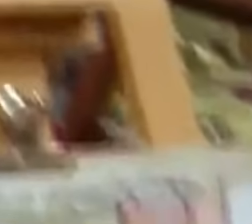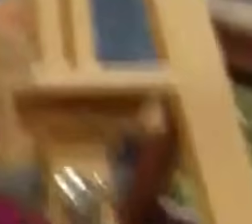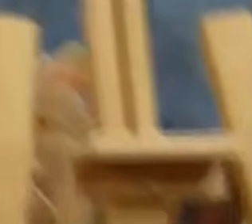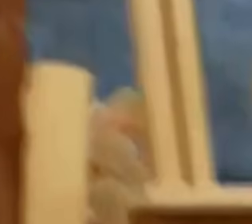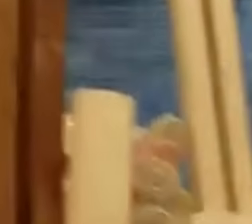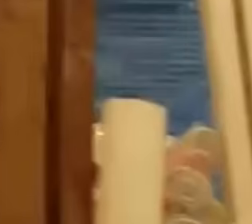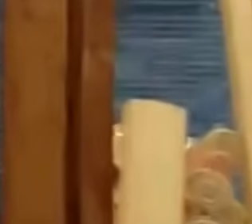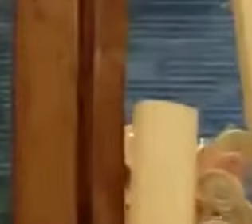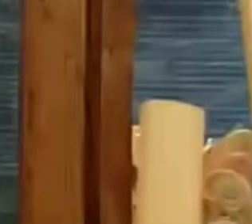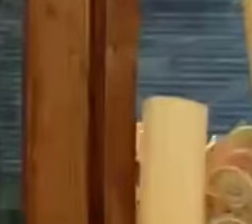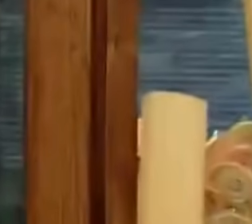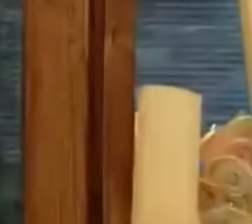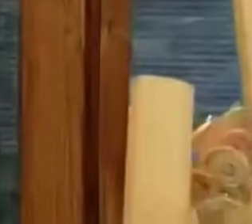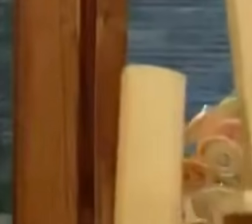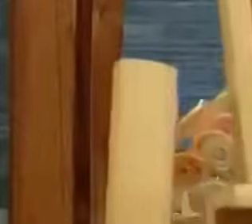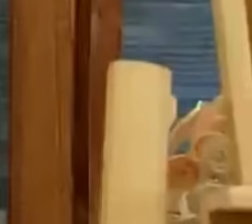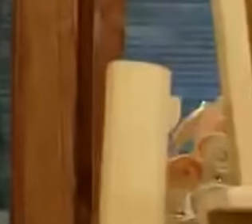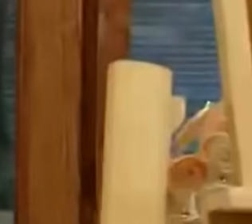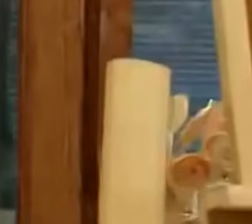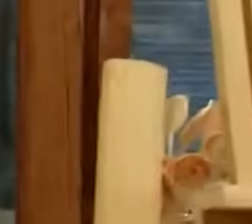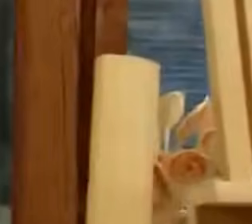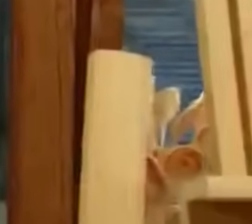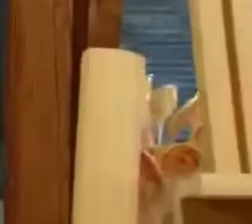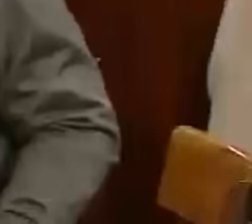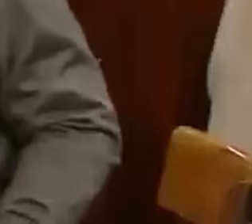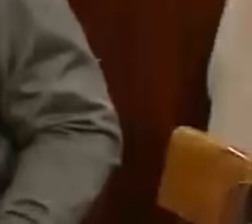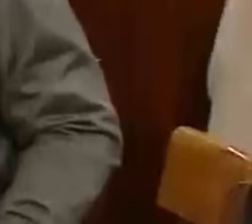Bekir elinde kapağı aralık bir kurabiye kutusuyla içeri girdi.